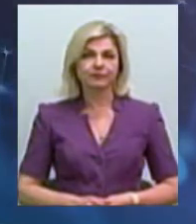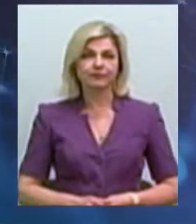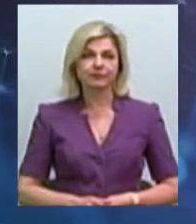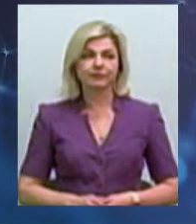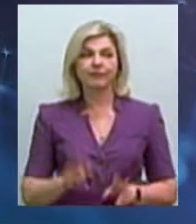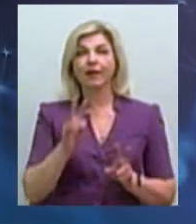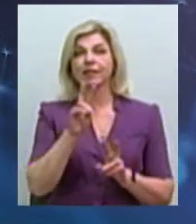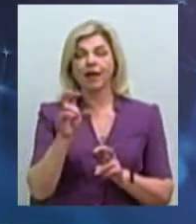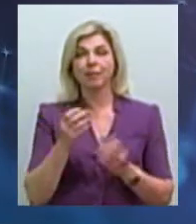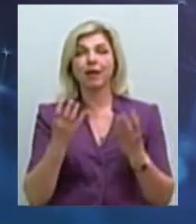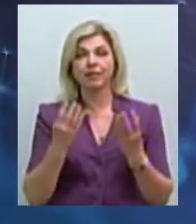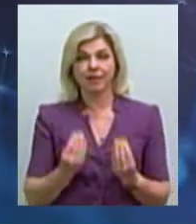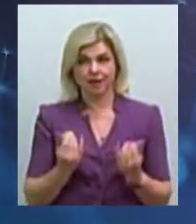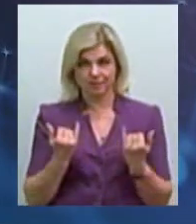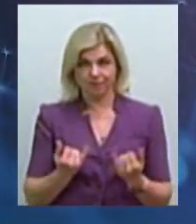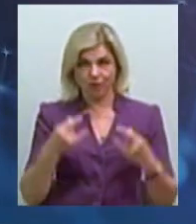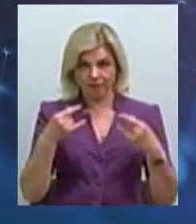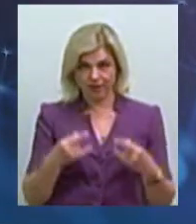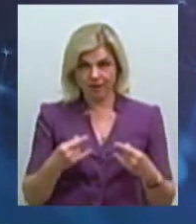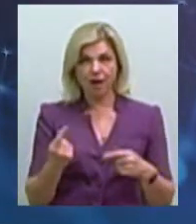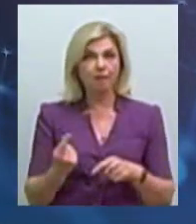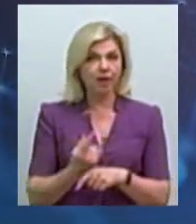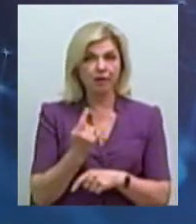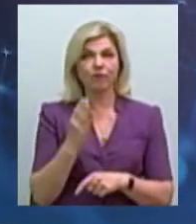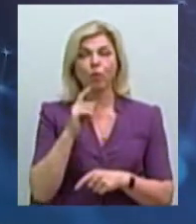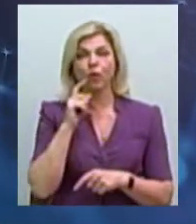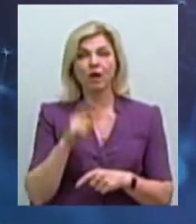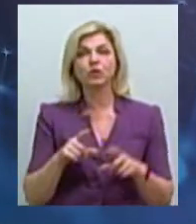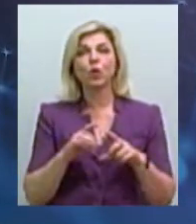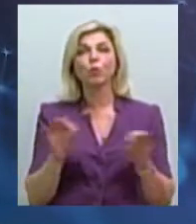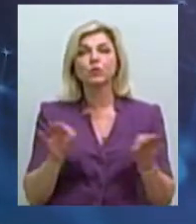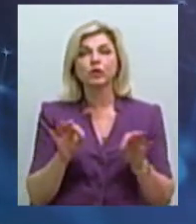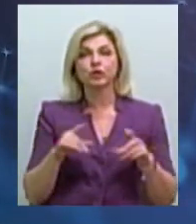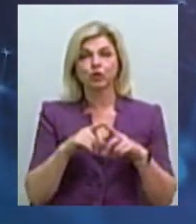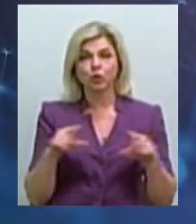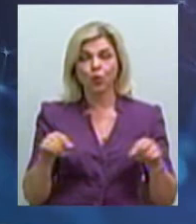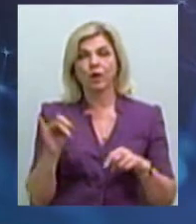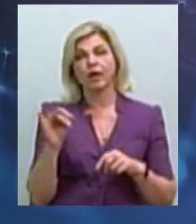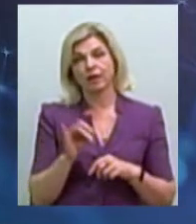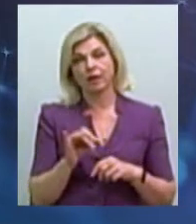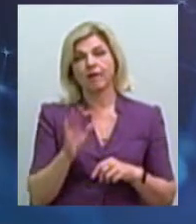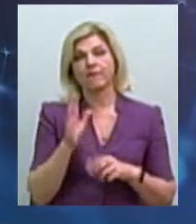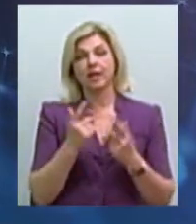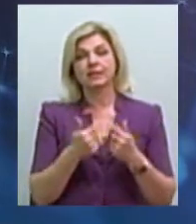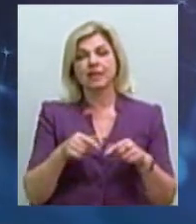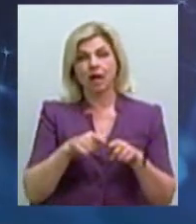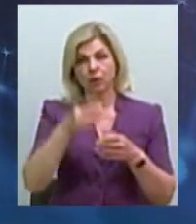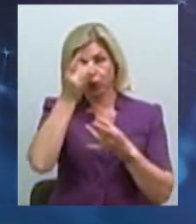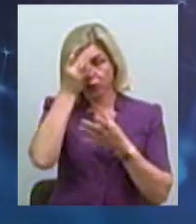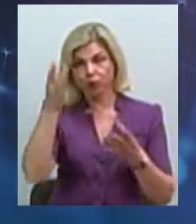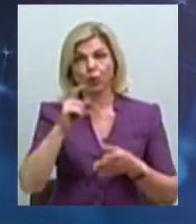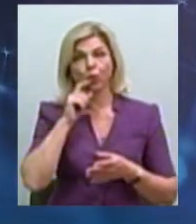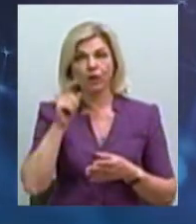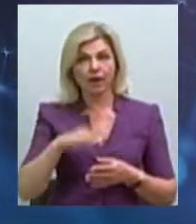Тема дня в прямому ефірі. Отже, вперше в українській музичній школі і в закладі культури в